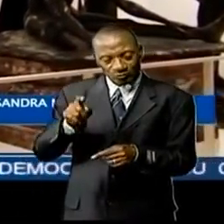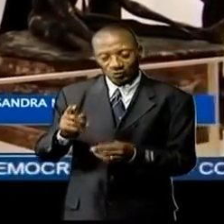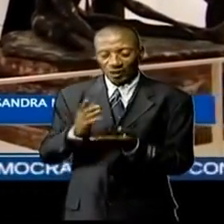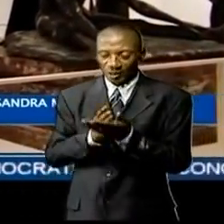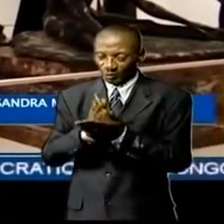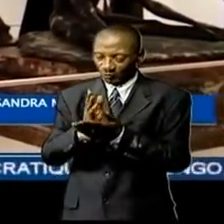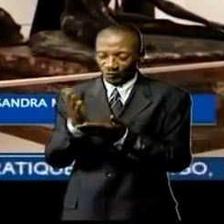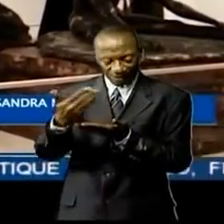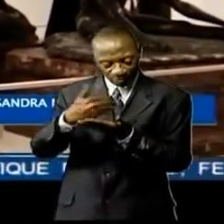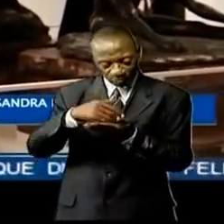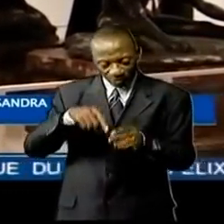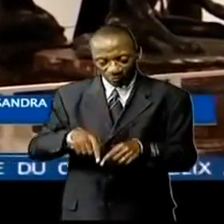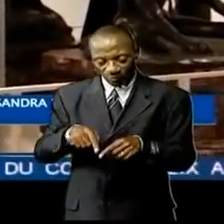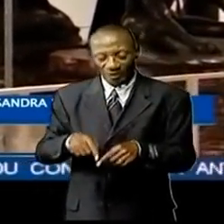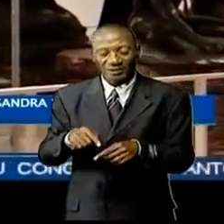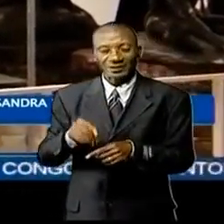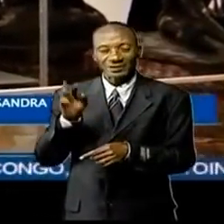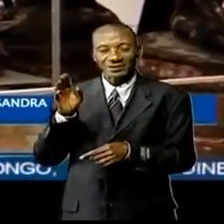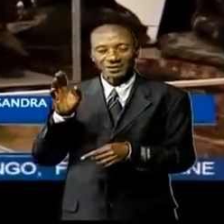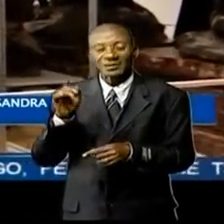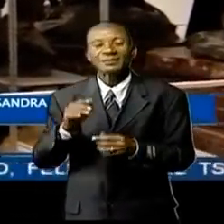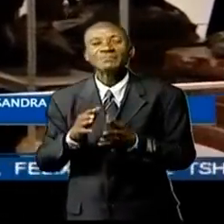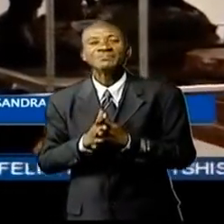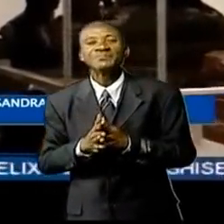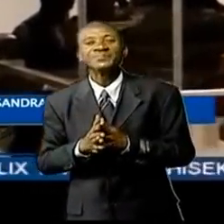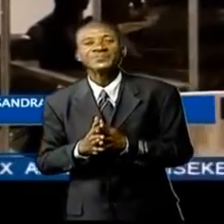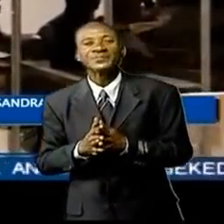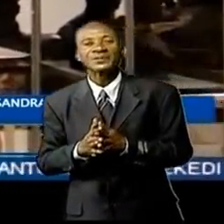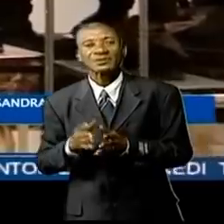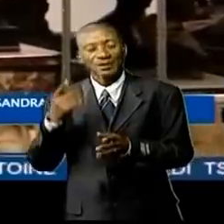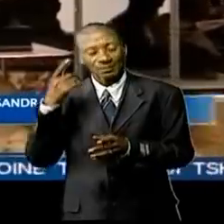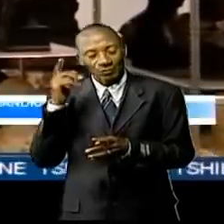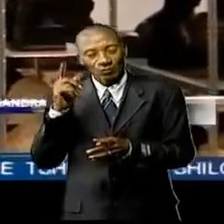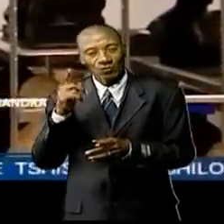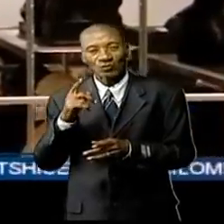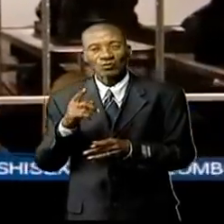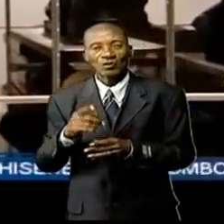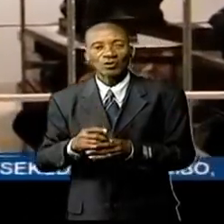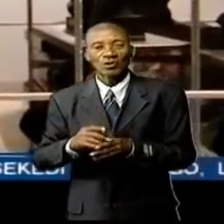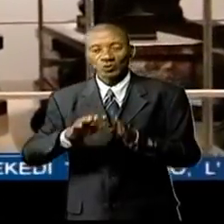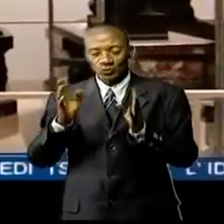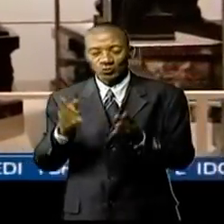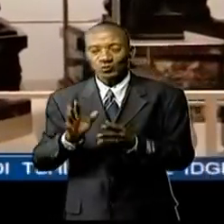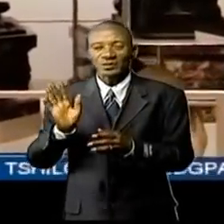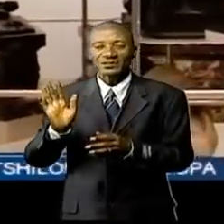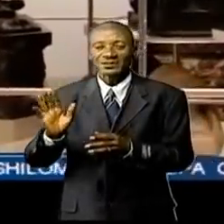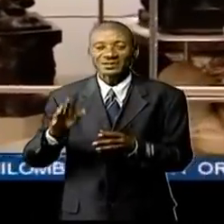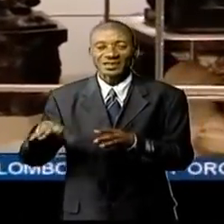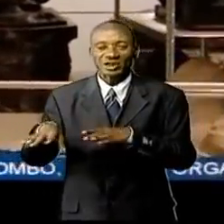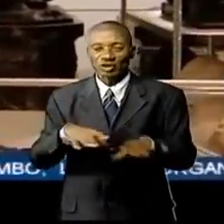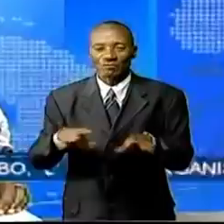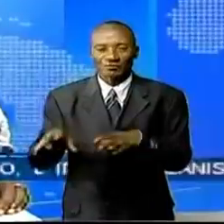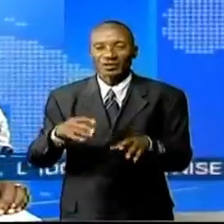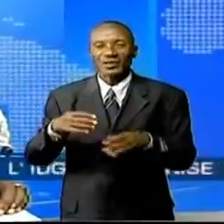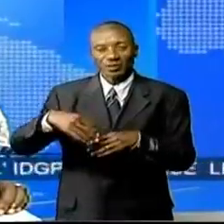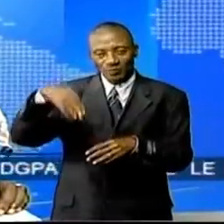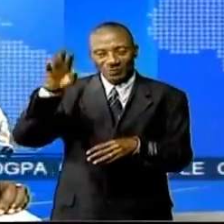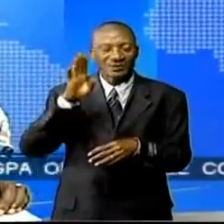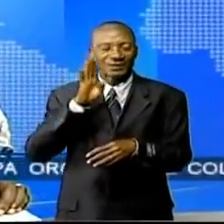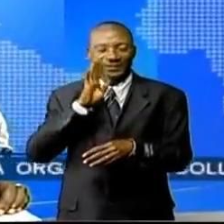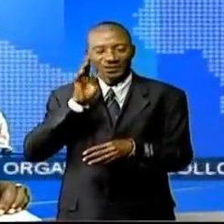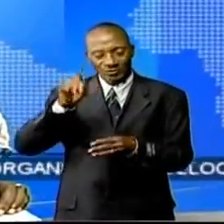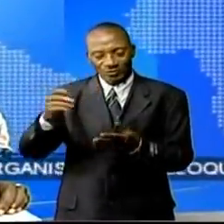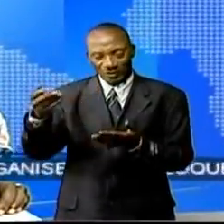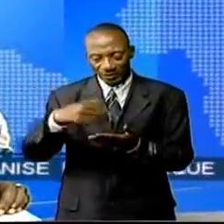défi l'attend, celui de conserver ses œuvres aussi longtemps que l'ont fait les Belges.